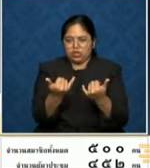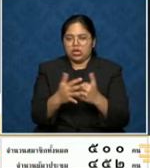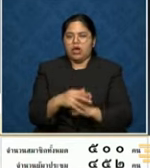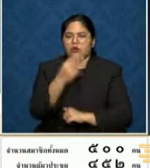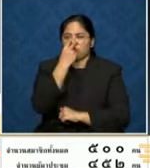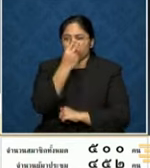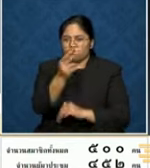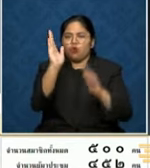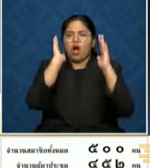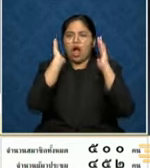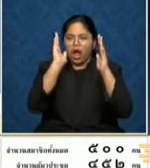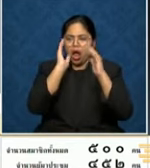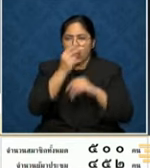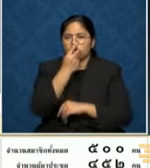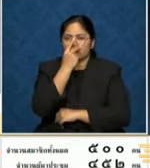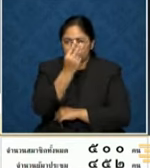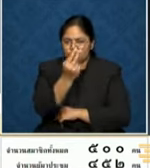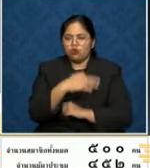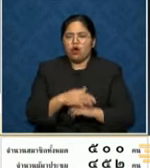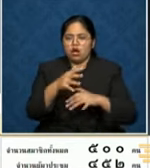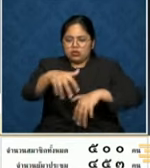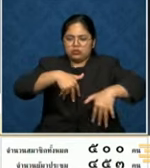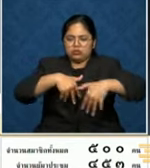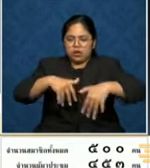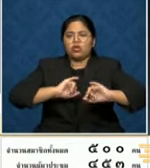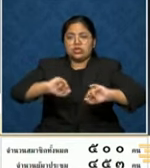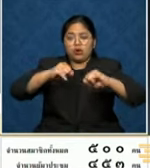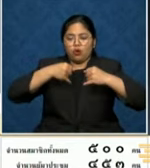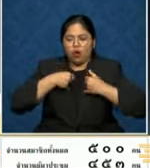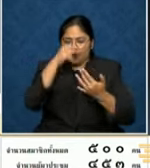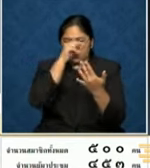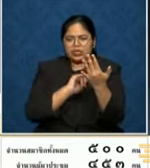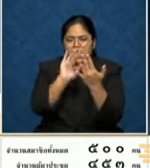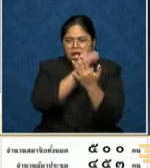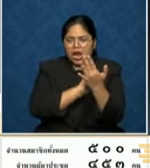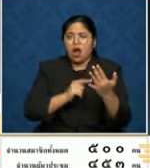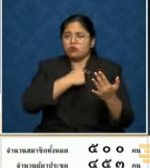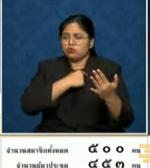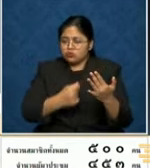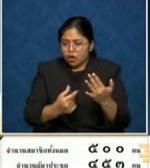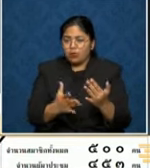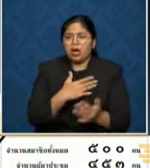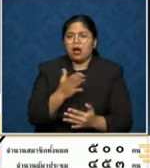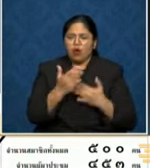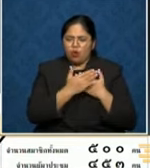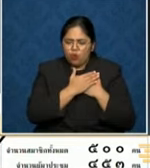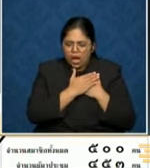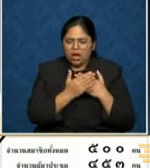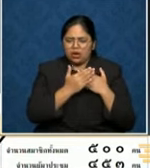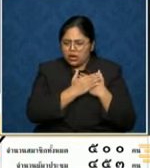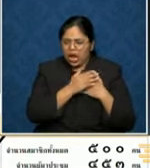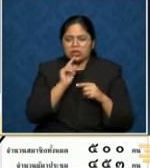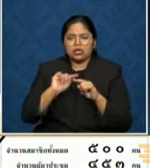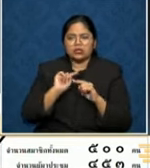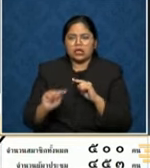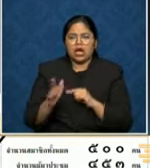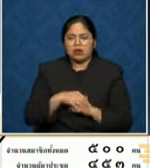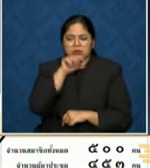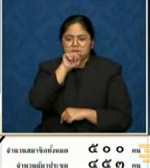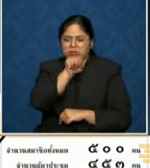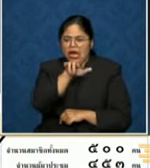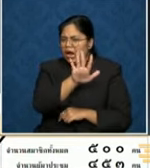จะทำอะไรดูเสียงเจ้าของประเทศประชาชนเขาถูกใจเขาชอบอ่ะเขารักเมียเขาอ่ะเขารักลูกเขาอ่ะคุณจะไปสั่งให้เ